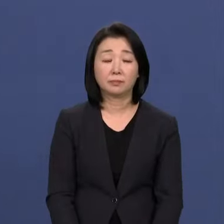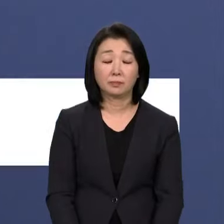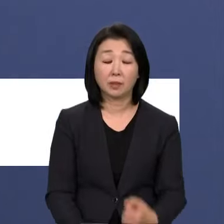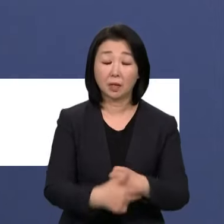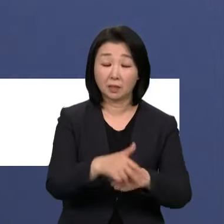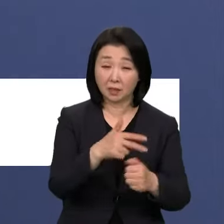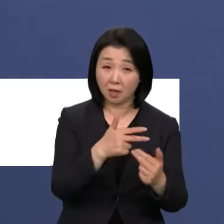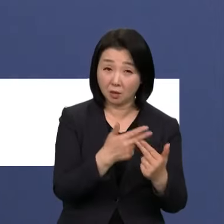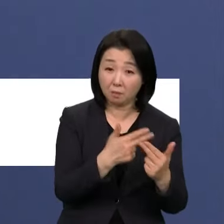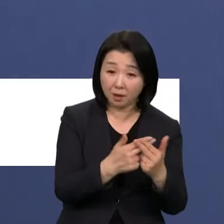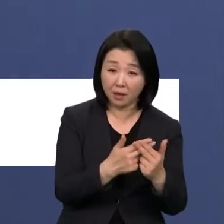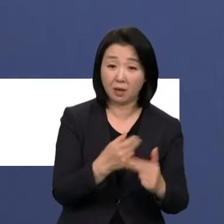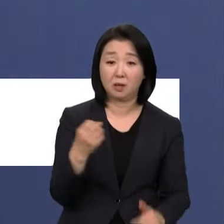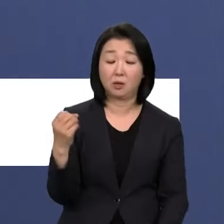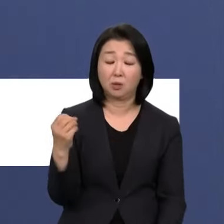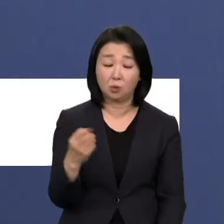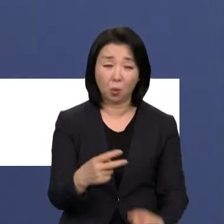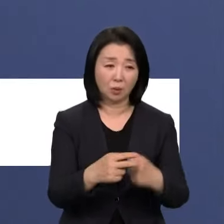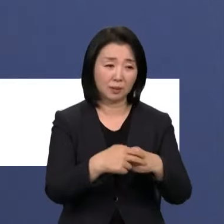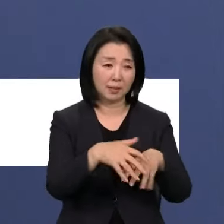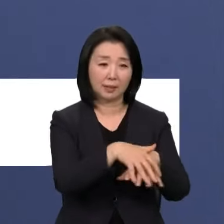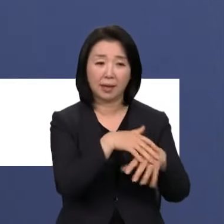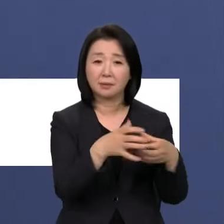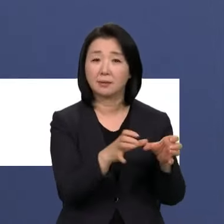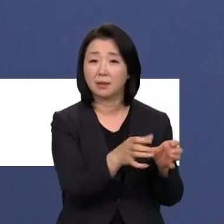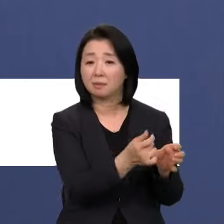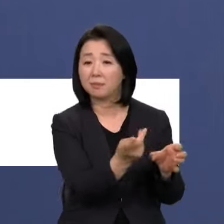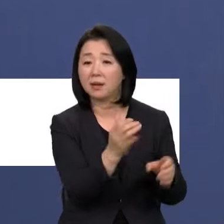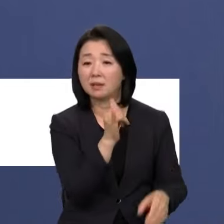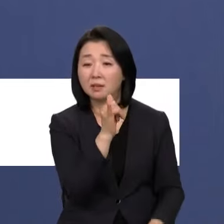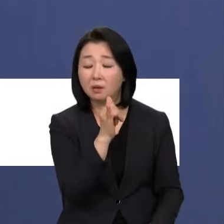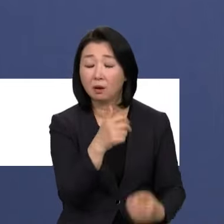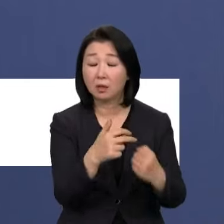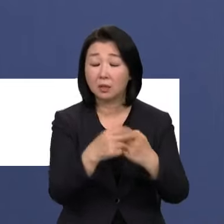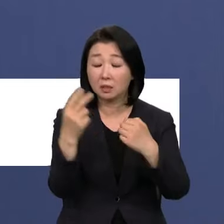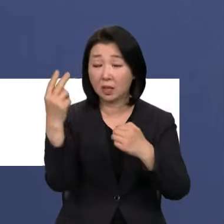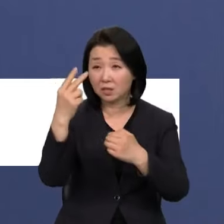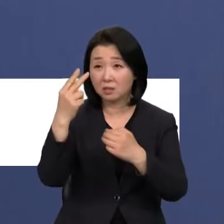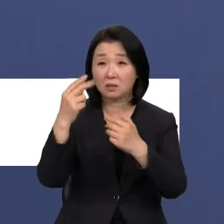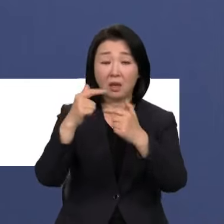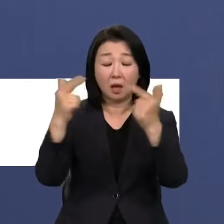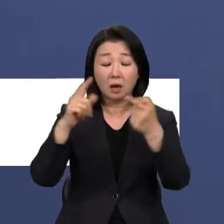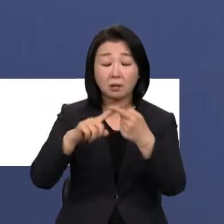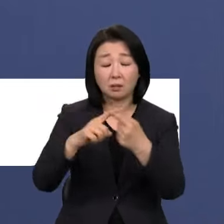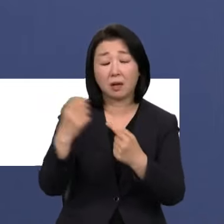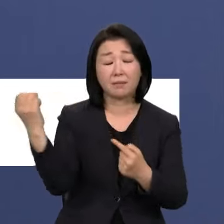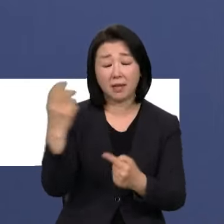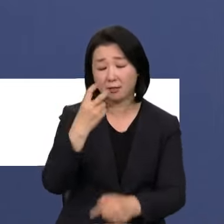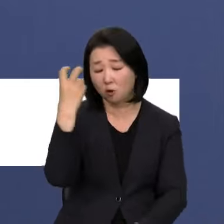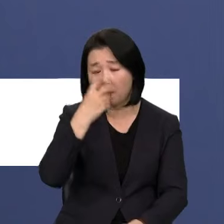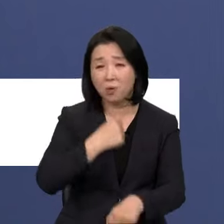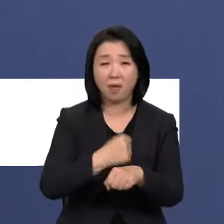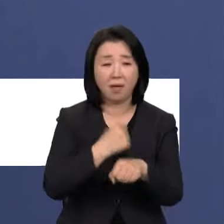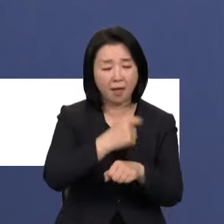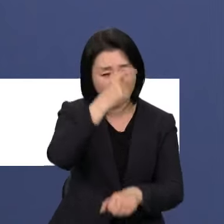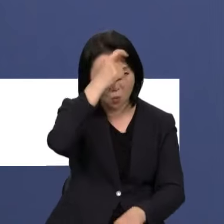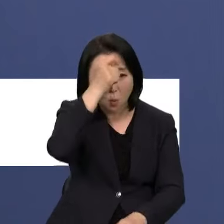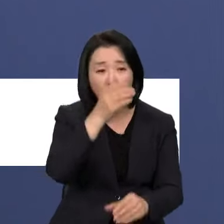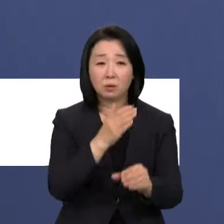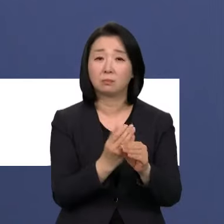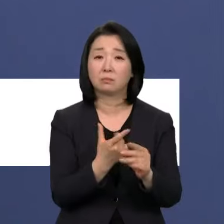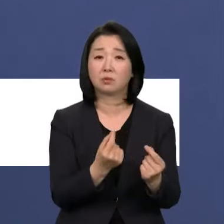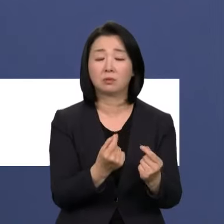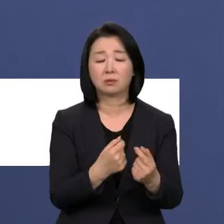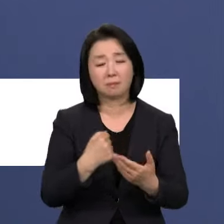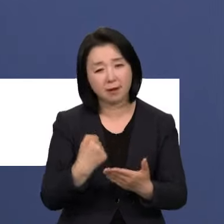의사협회를 비롯한 몇몇 의사단체는 의대 증원 정책의 원점 재검토 입장만을 고수하고 있어